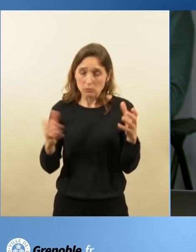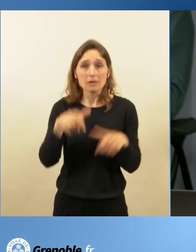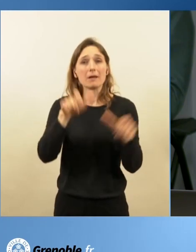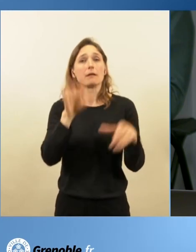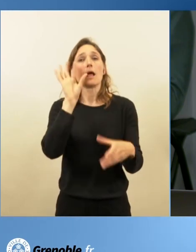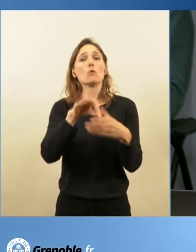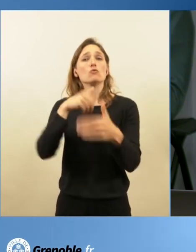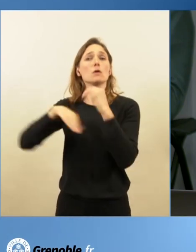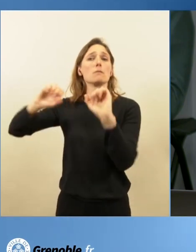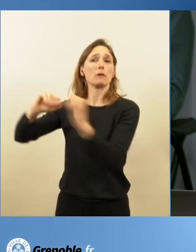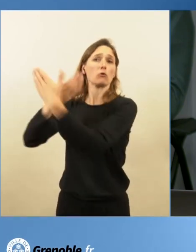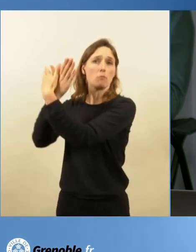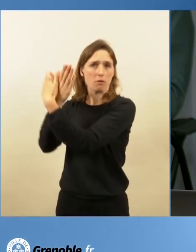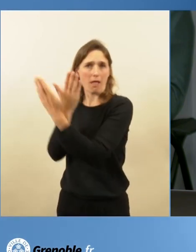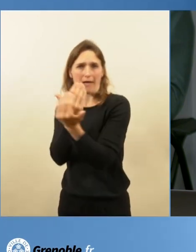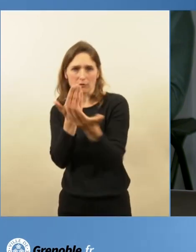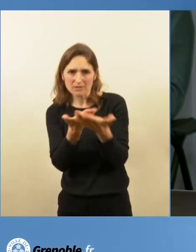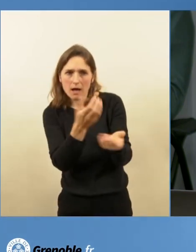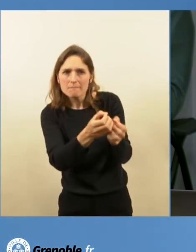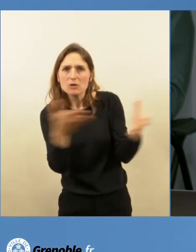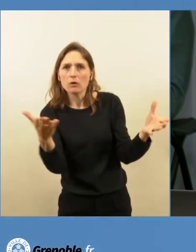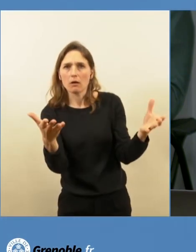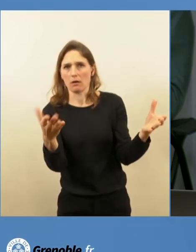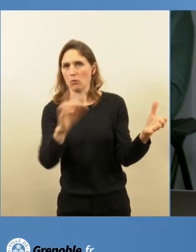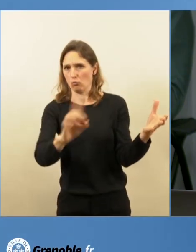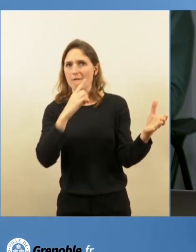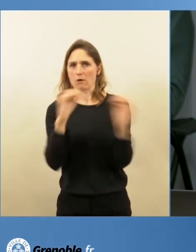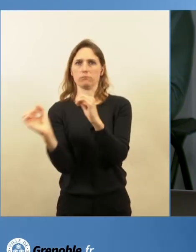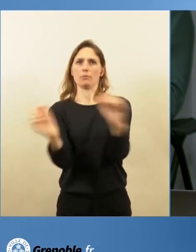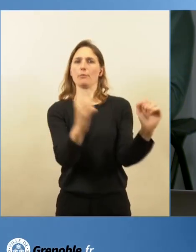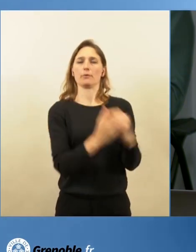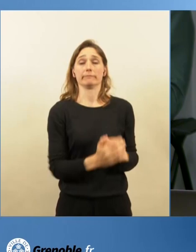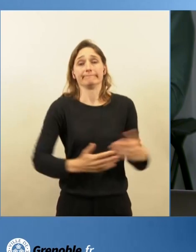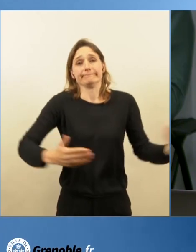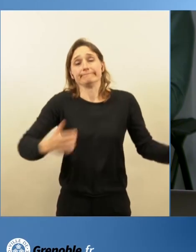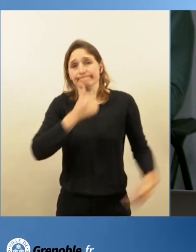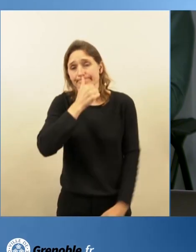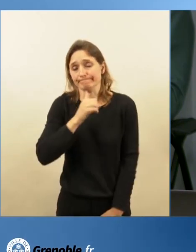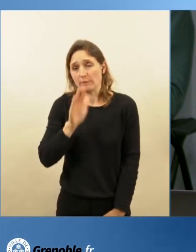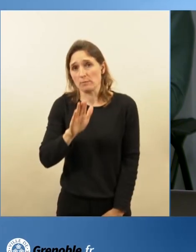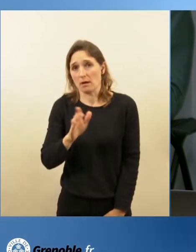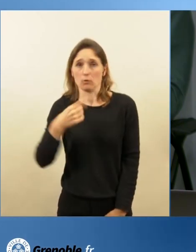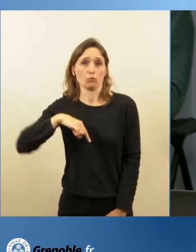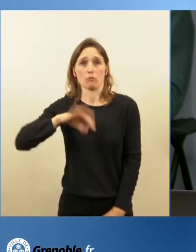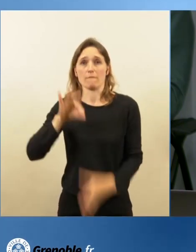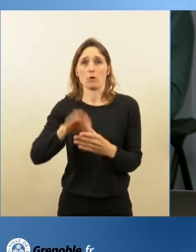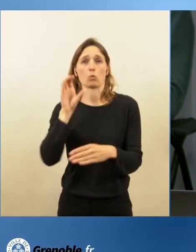à la métropole de la majorité mais bon c'est ainsi évidemment il faut voter contre